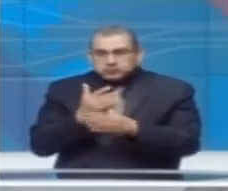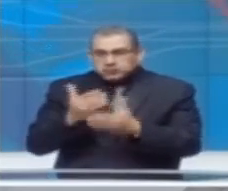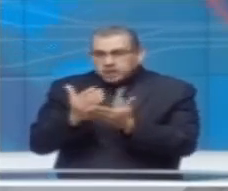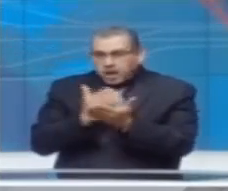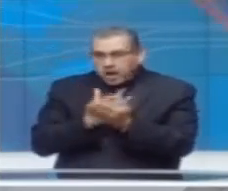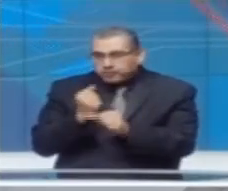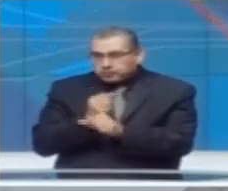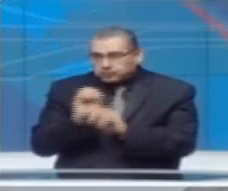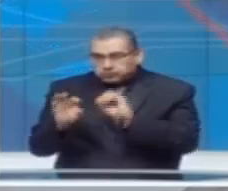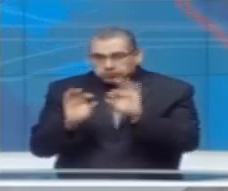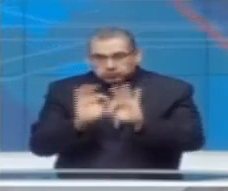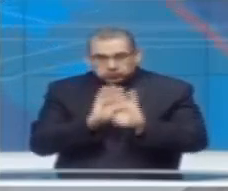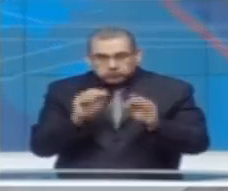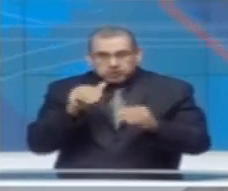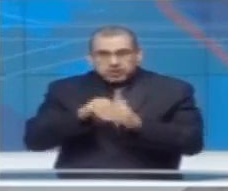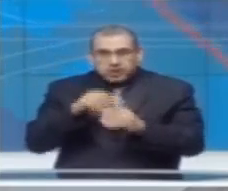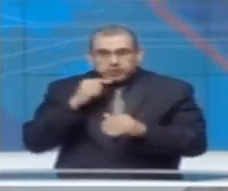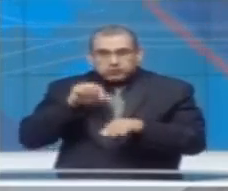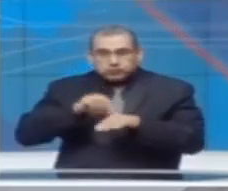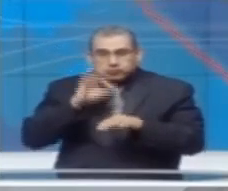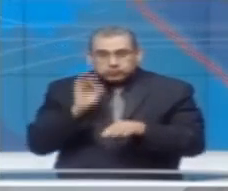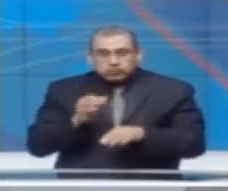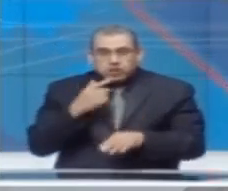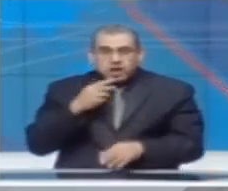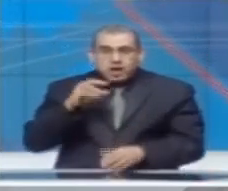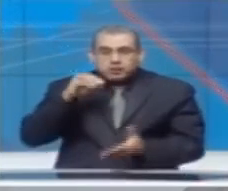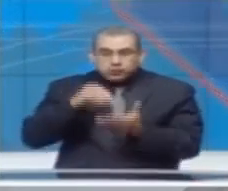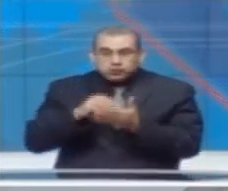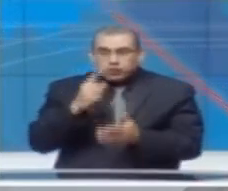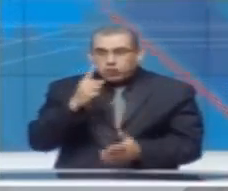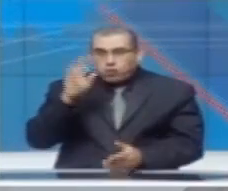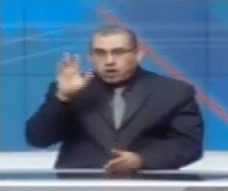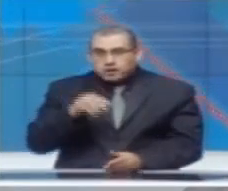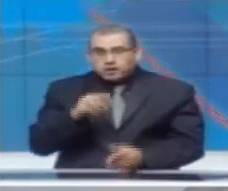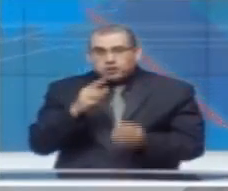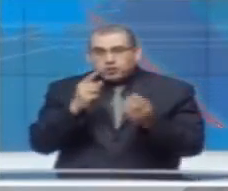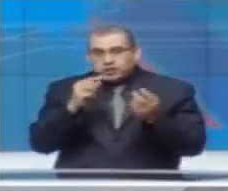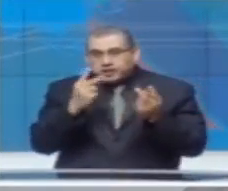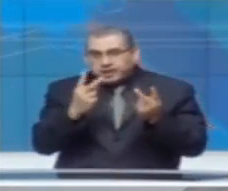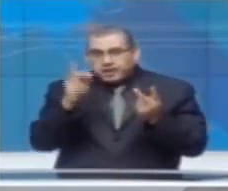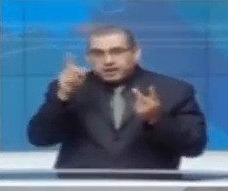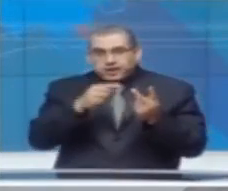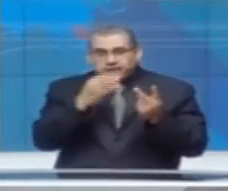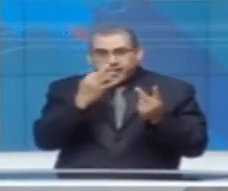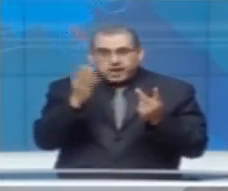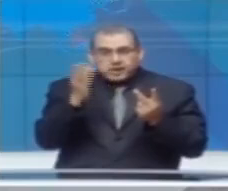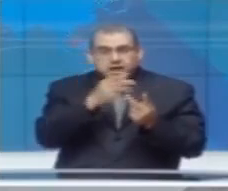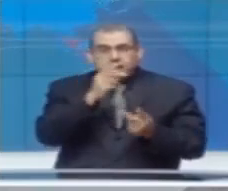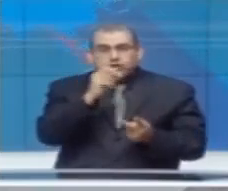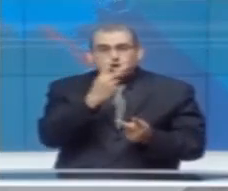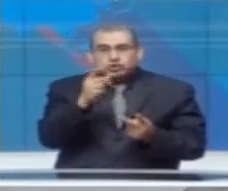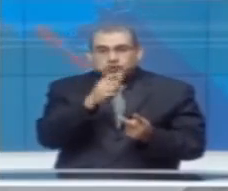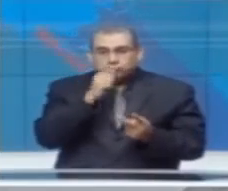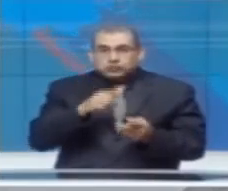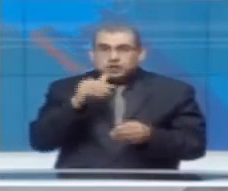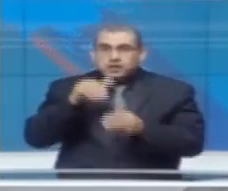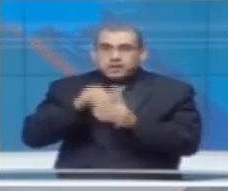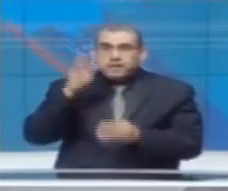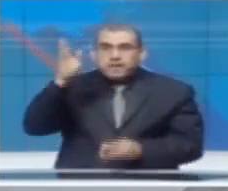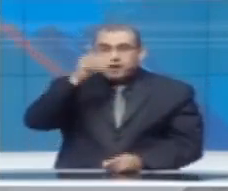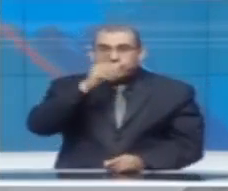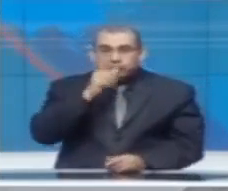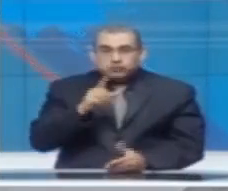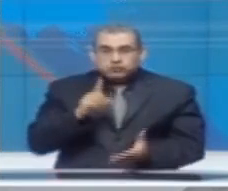في الخارج، والمقرر إجراؤها يوم الأول والثاني والثالث من ديسمبر. يعني